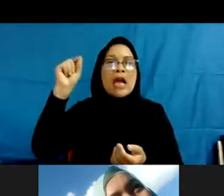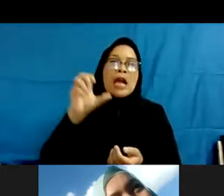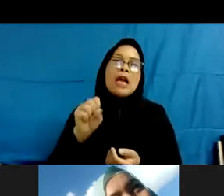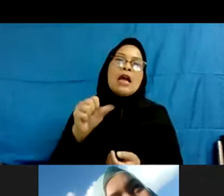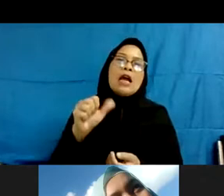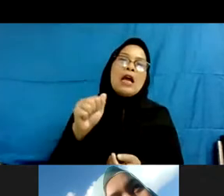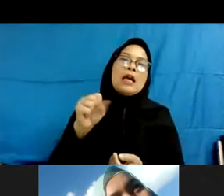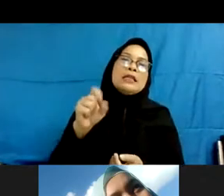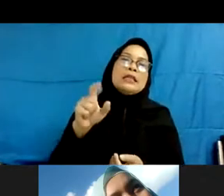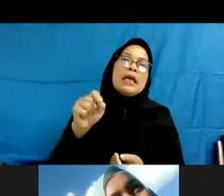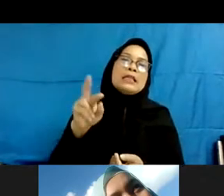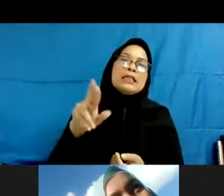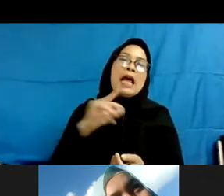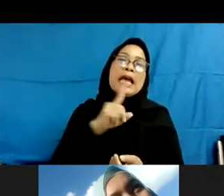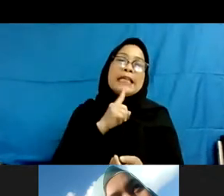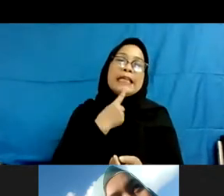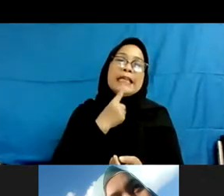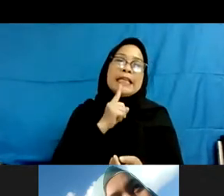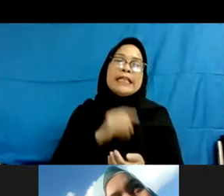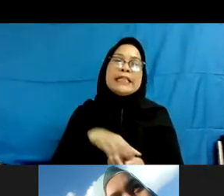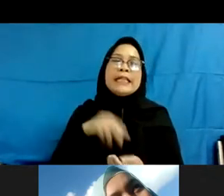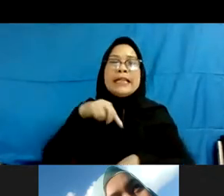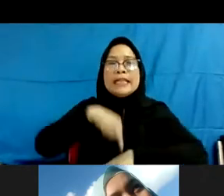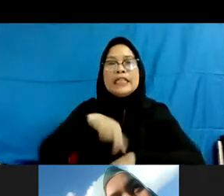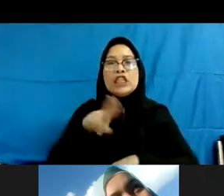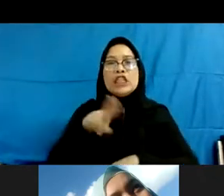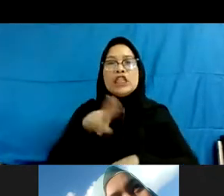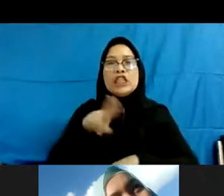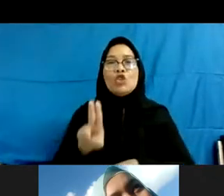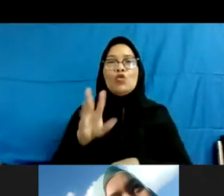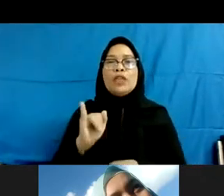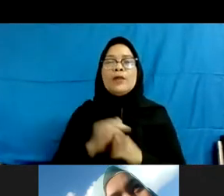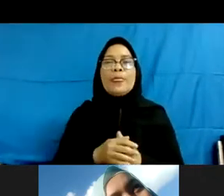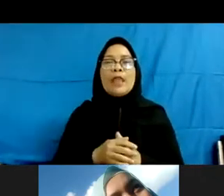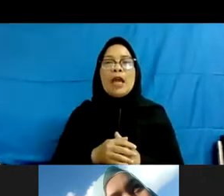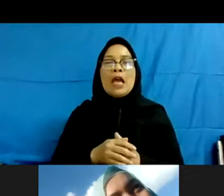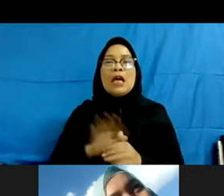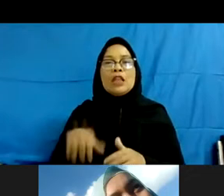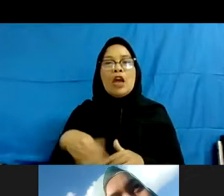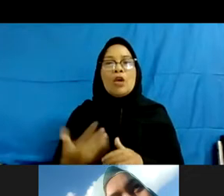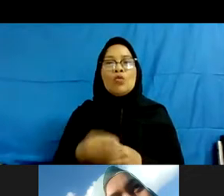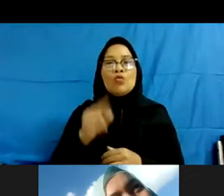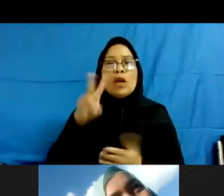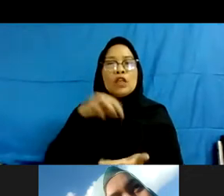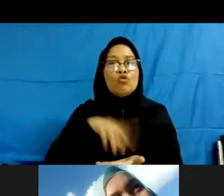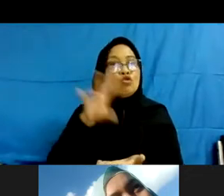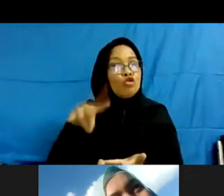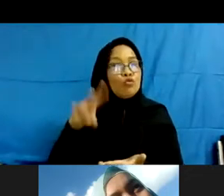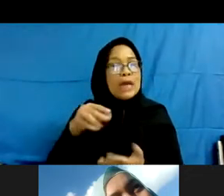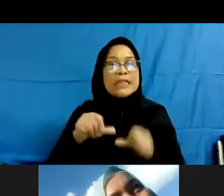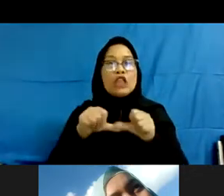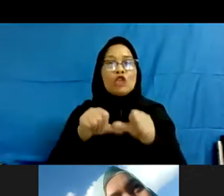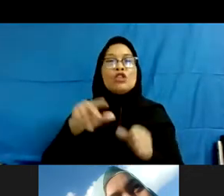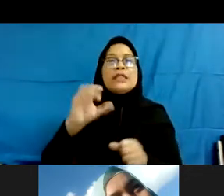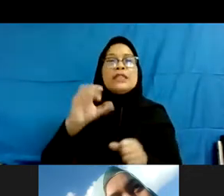Indonesia. Saya lulus tahun 2012. Dan sampai sekarang, kemarin saya 2017 ikut seleksi CPNS,